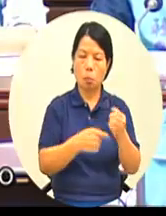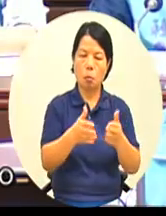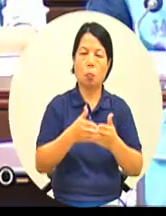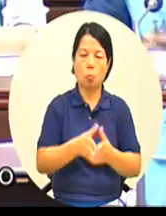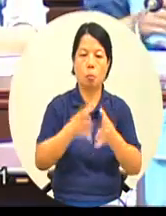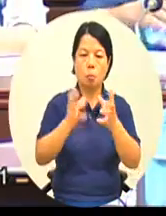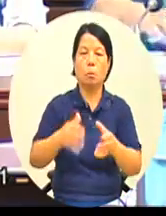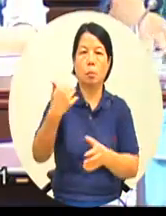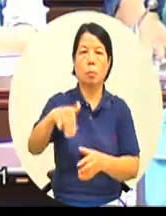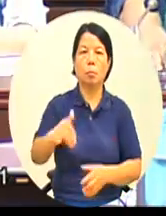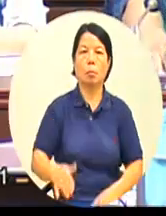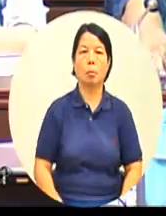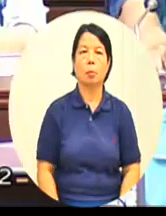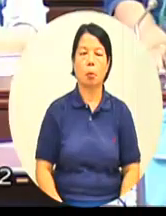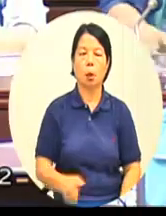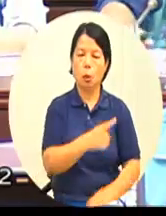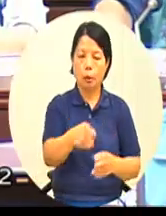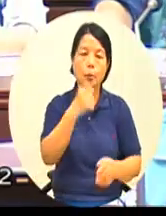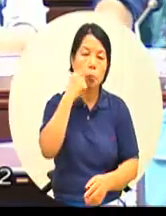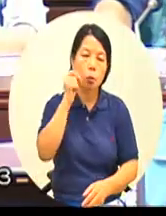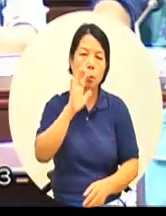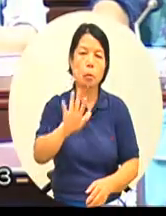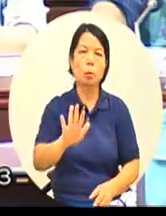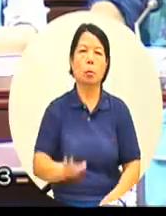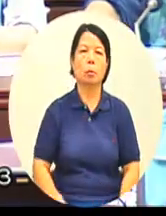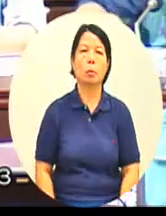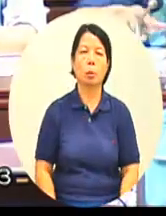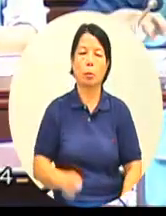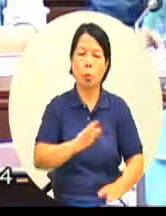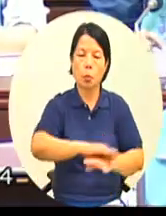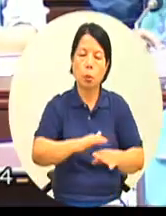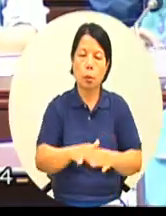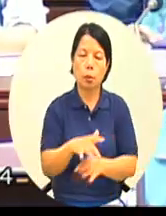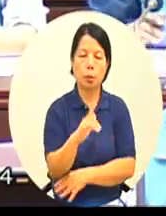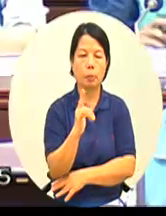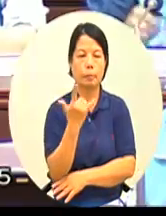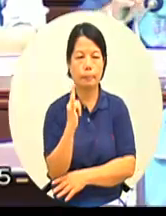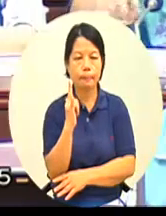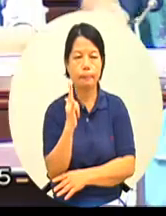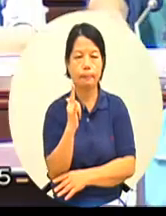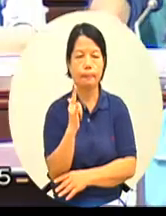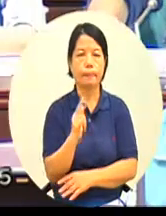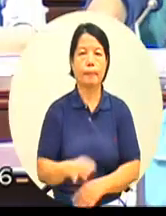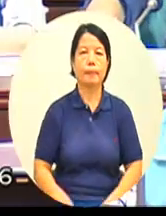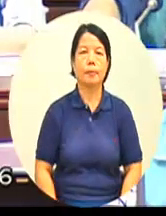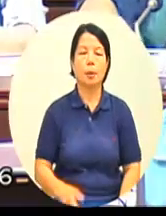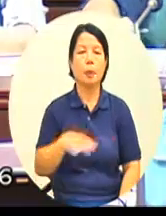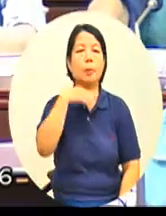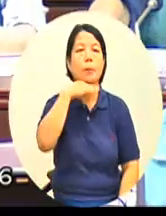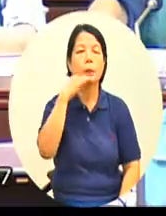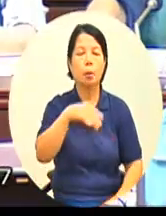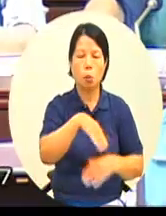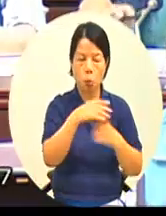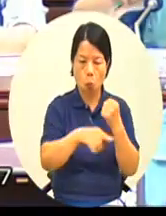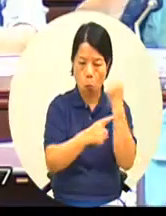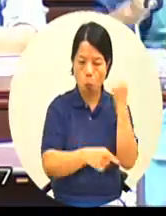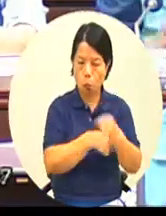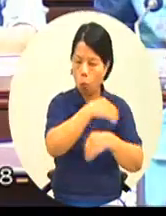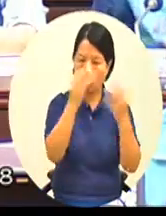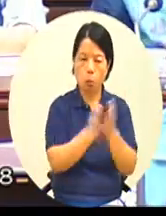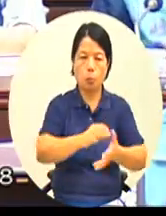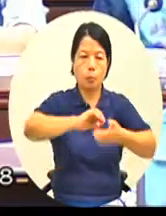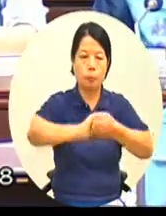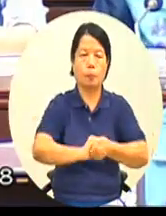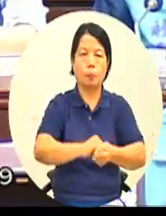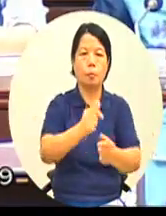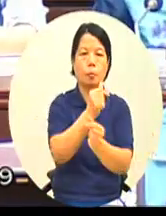有一些原本还蛮有兴趣的一些单位，他们会一直持的观望，说他想要等所有的执法都确认了，